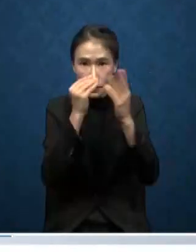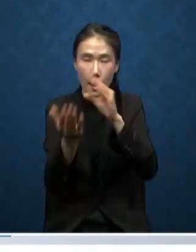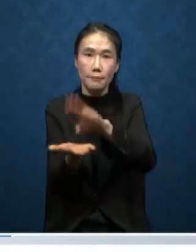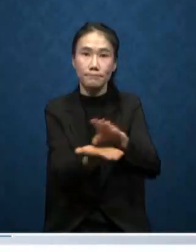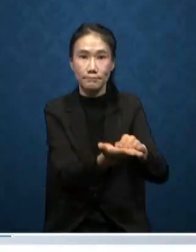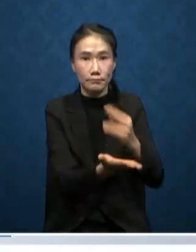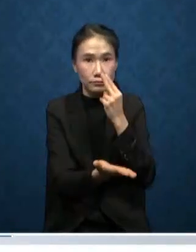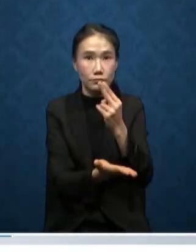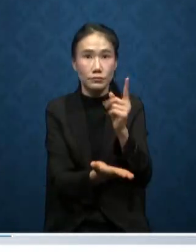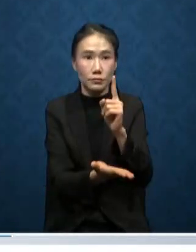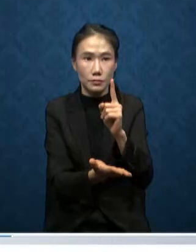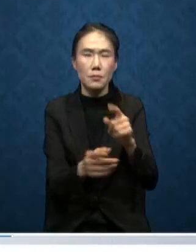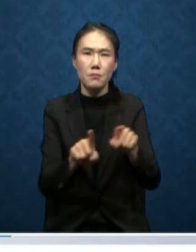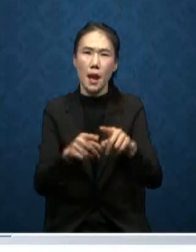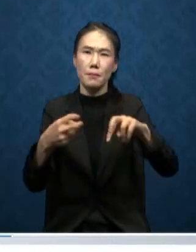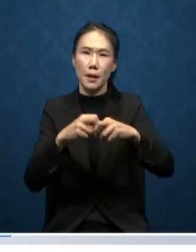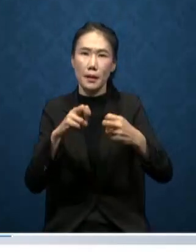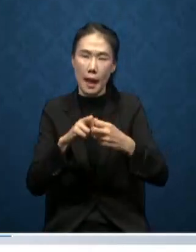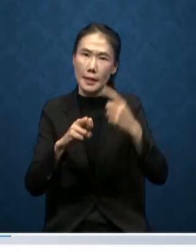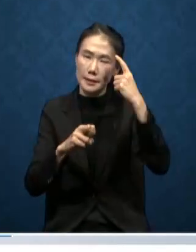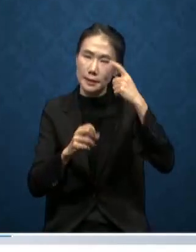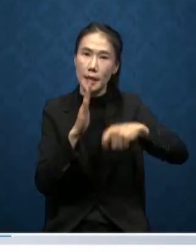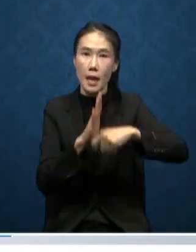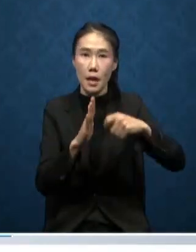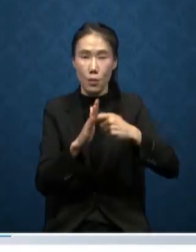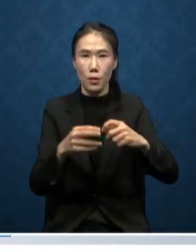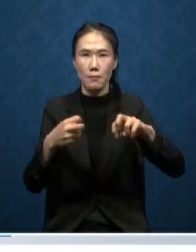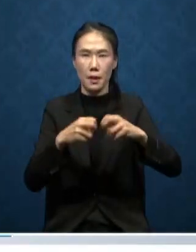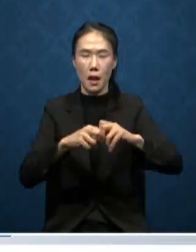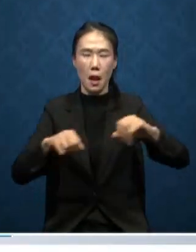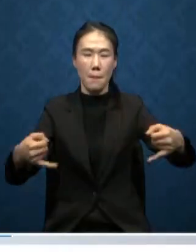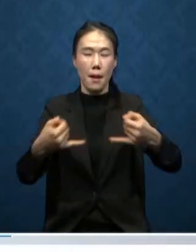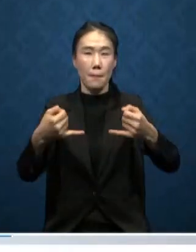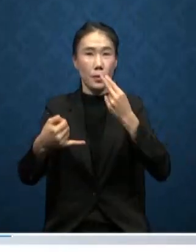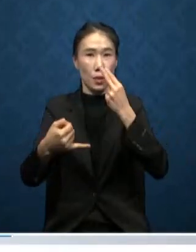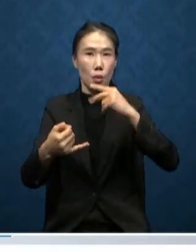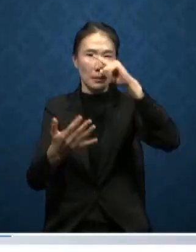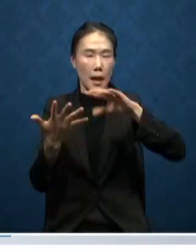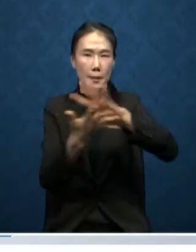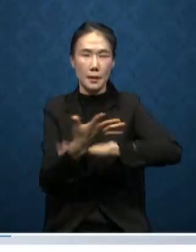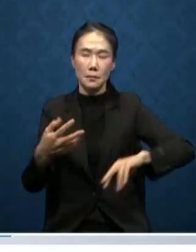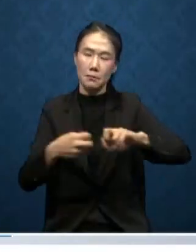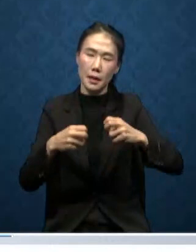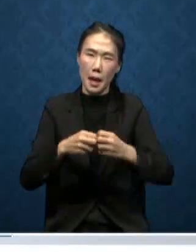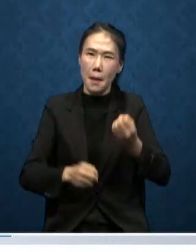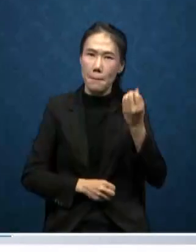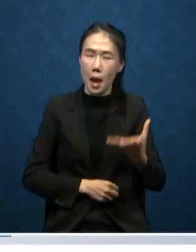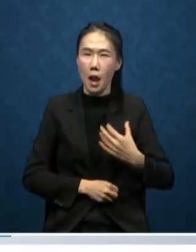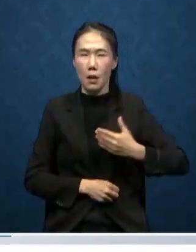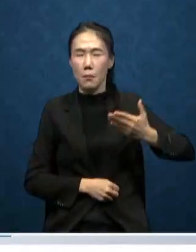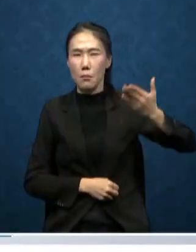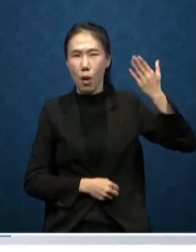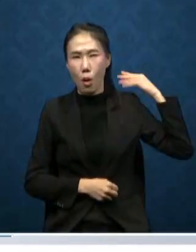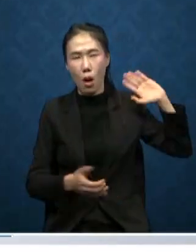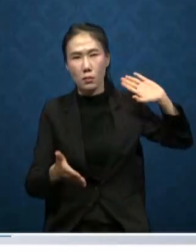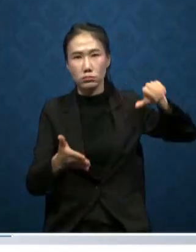และศึกษาปัญหาและสาเหตุของความขัดแย้งที่เกิดขึ้นในประเทศไทยตั้งแต่อดีตจนถึง